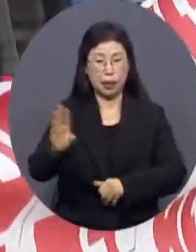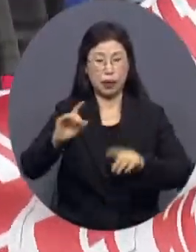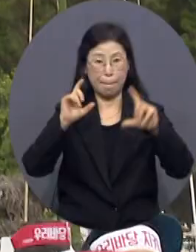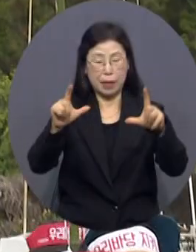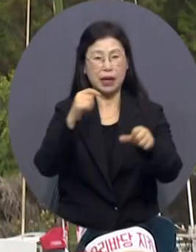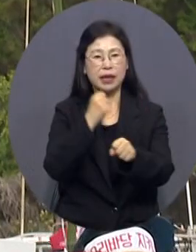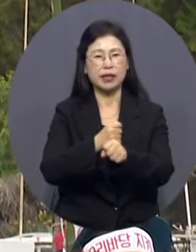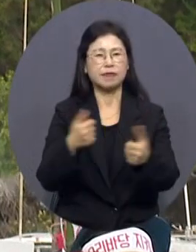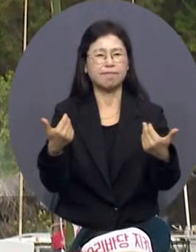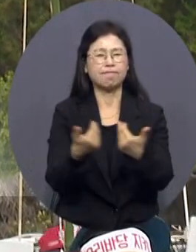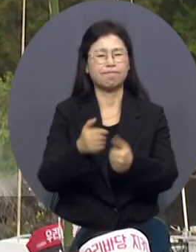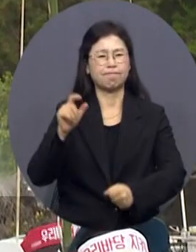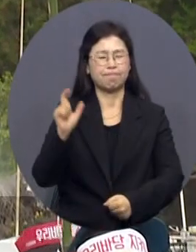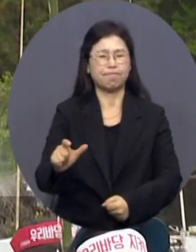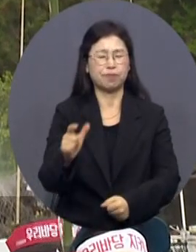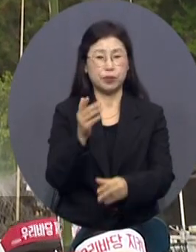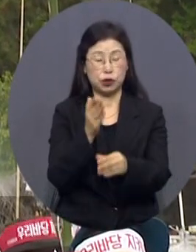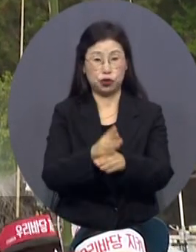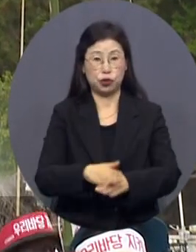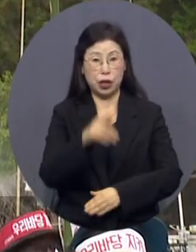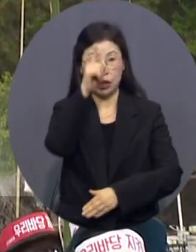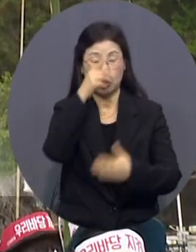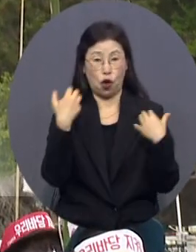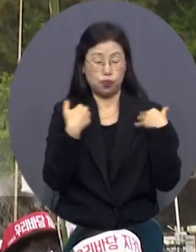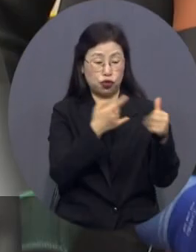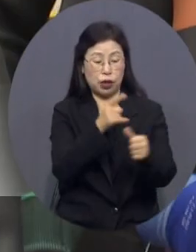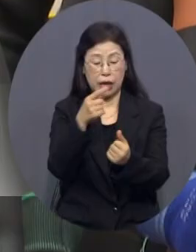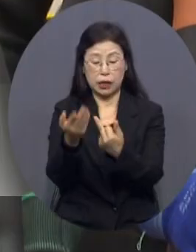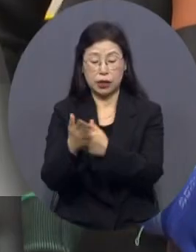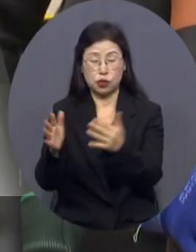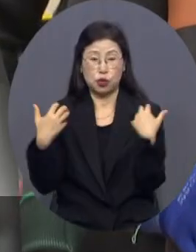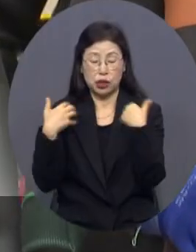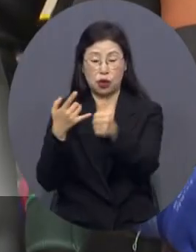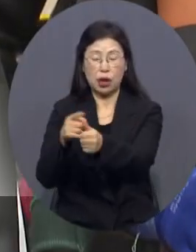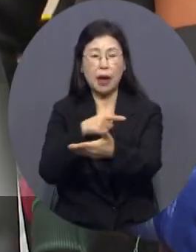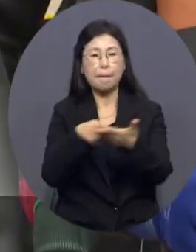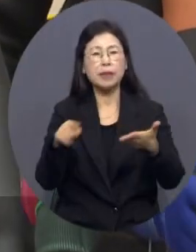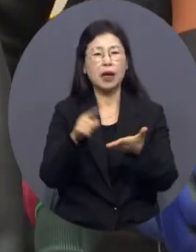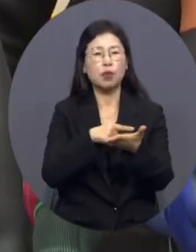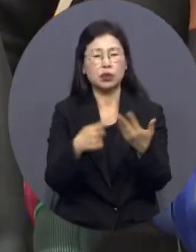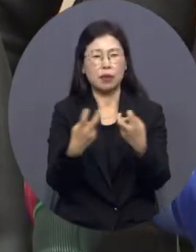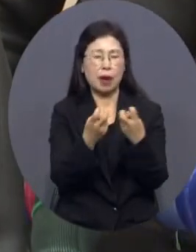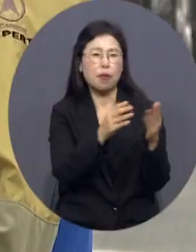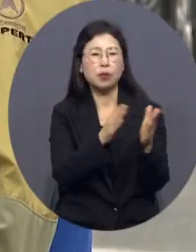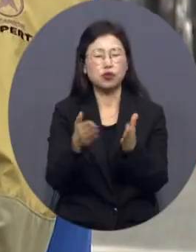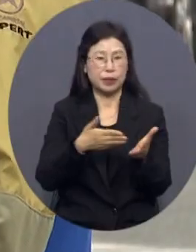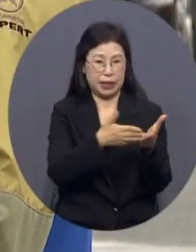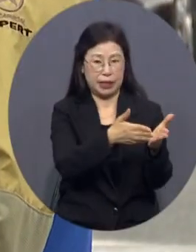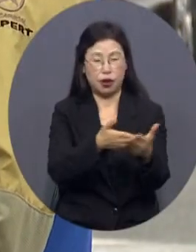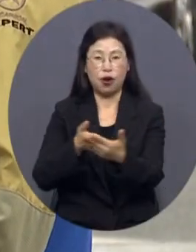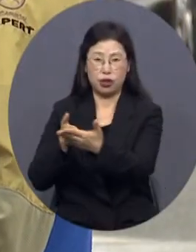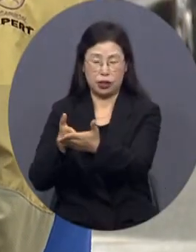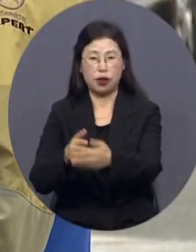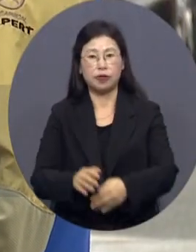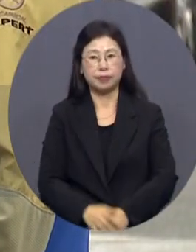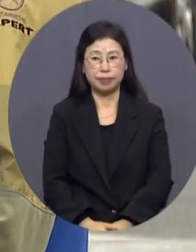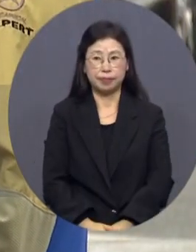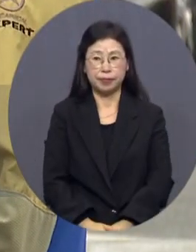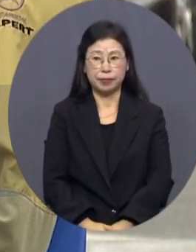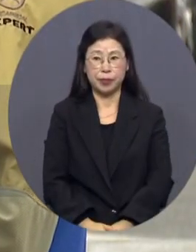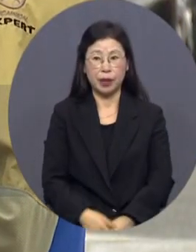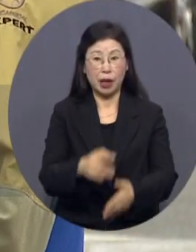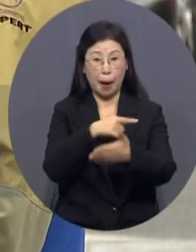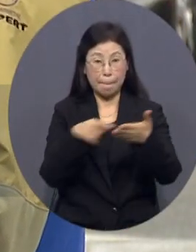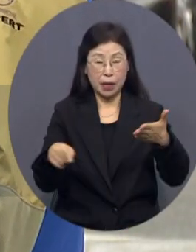규탄했습니다. 정부와 제주도에는 어민 피해 보상책을 마련하라고 요구했습니다. 비오전 특별법